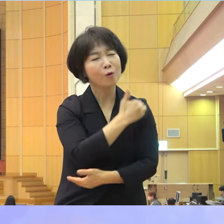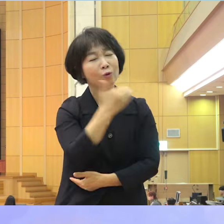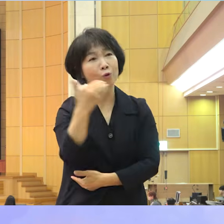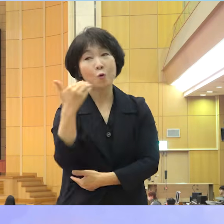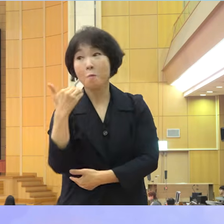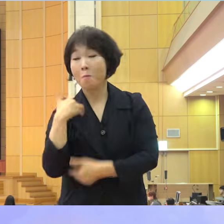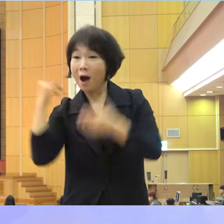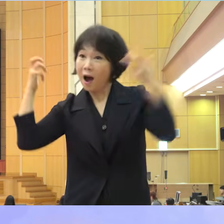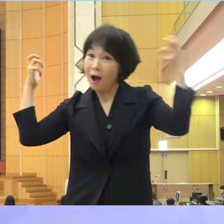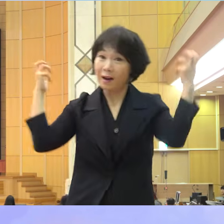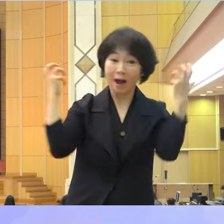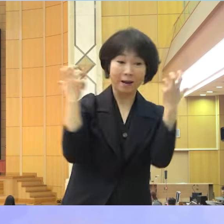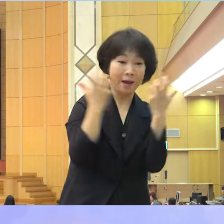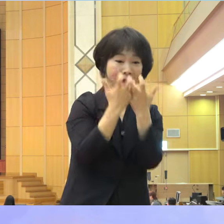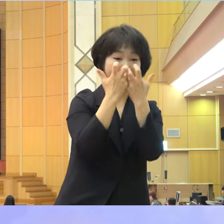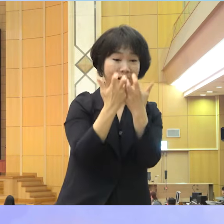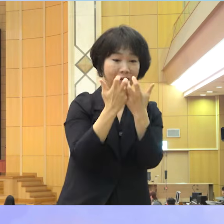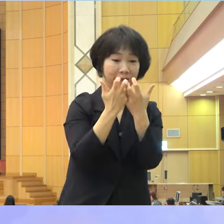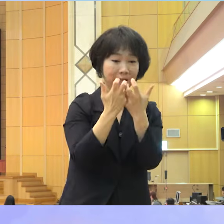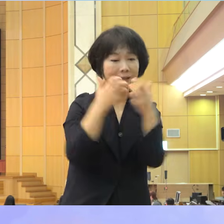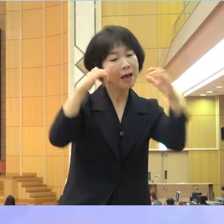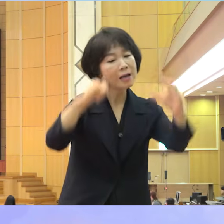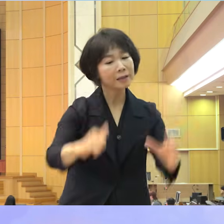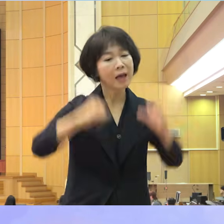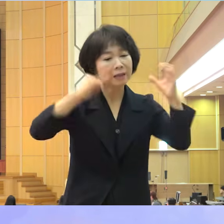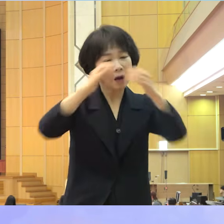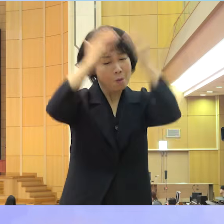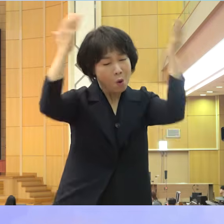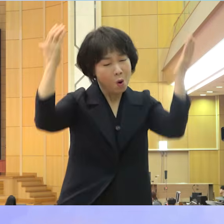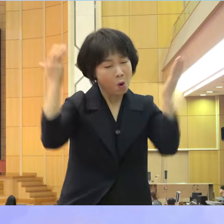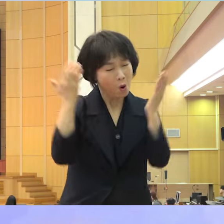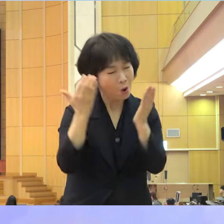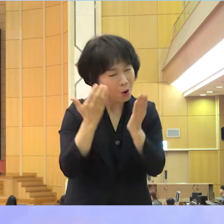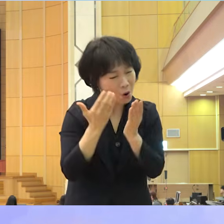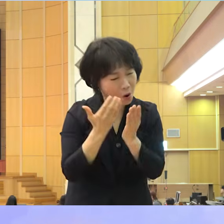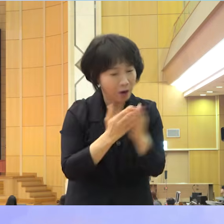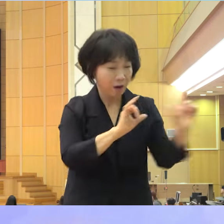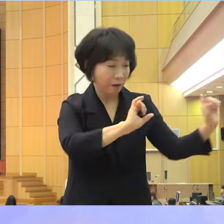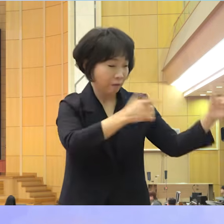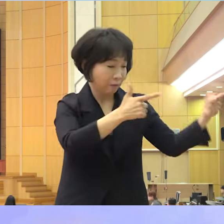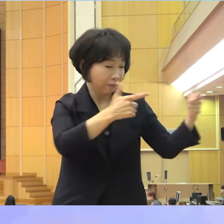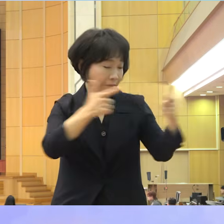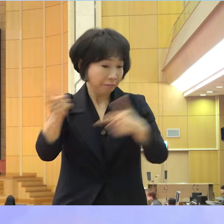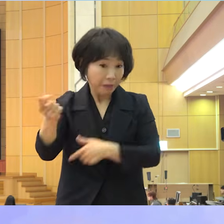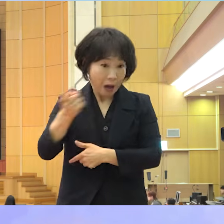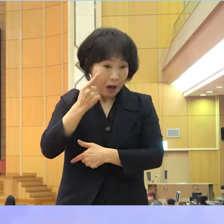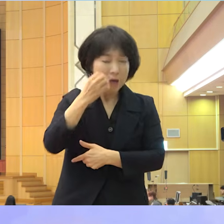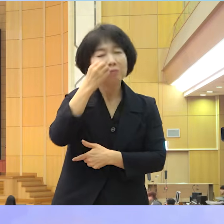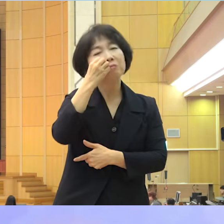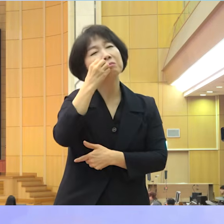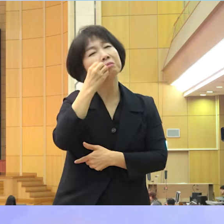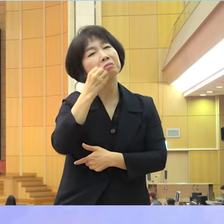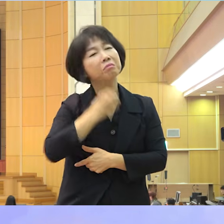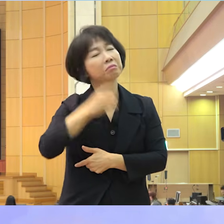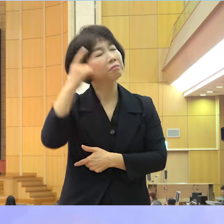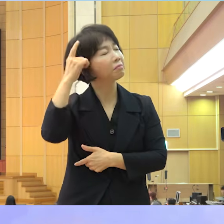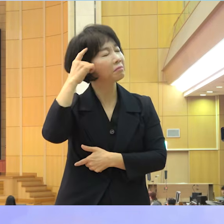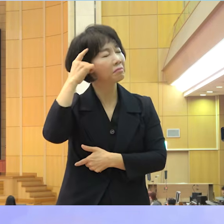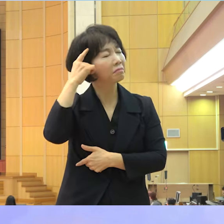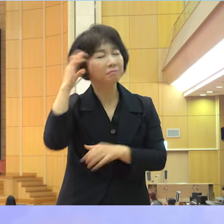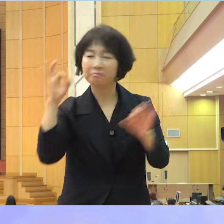예수로 충만하네. 세상 모든 것들도